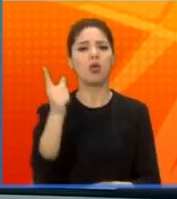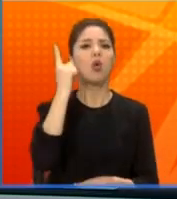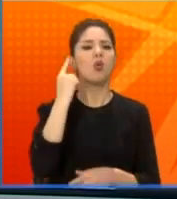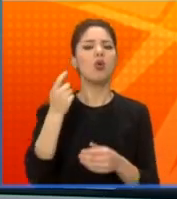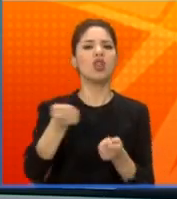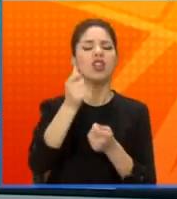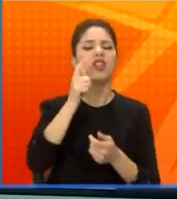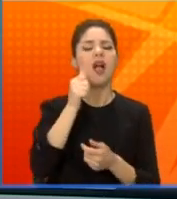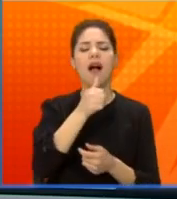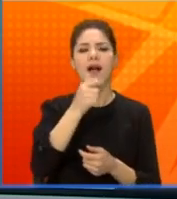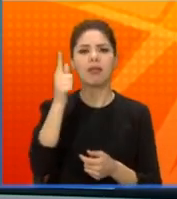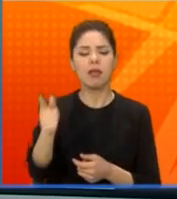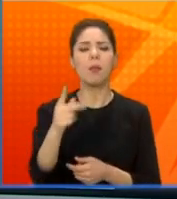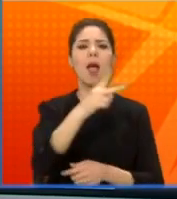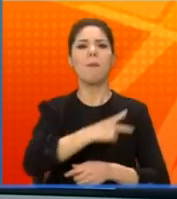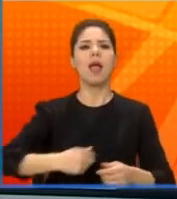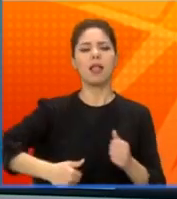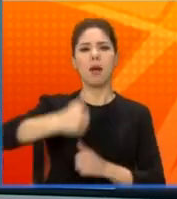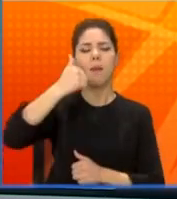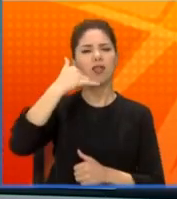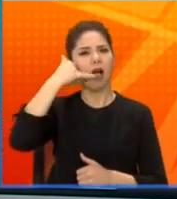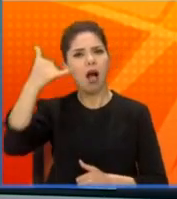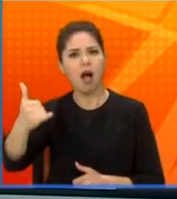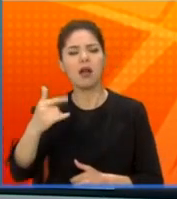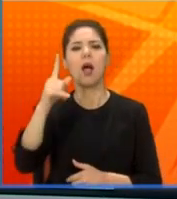adamı kendisini arayan ve belediye başkanı olduğunu iddia